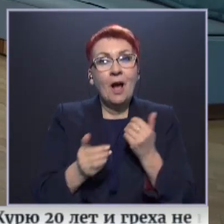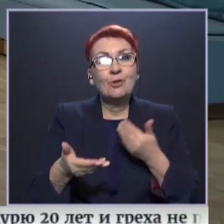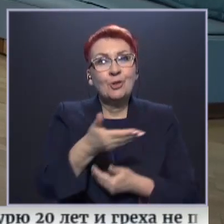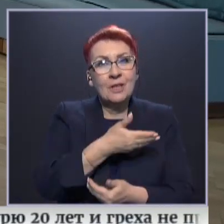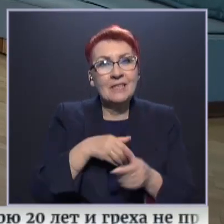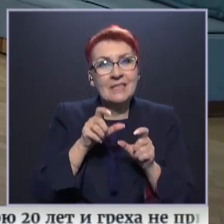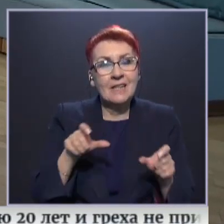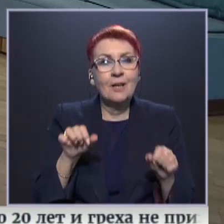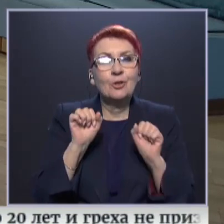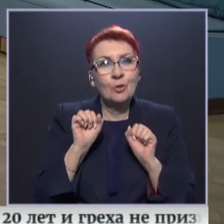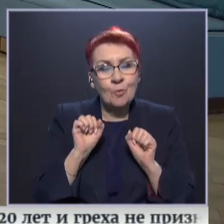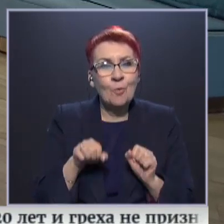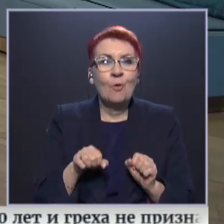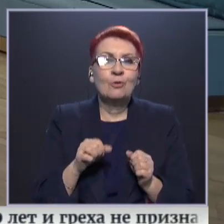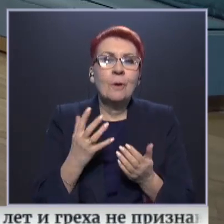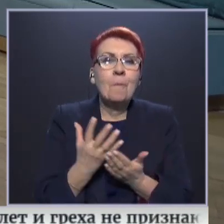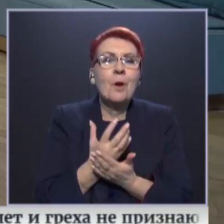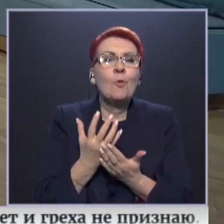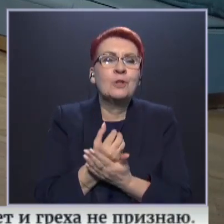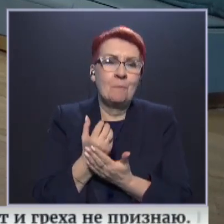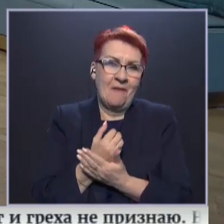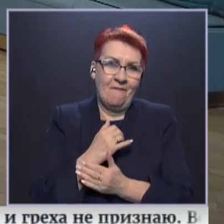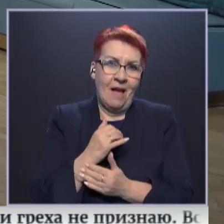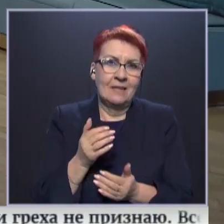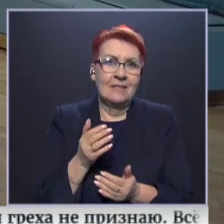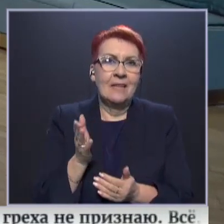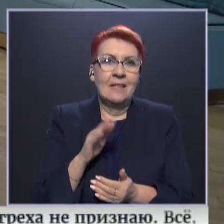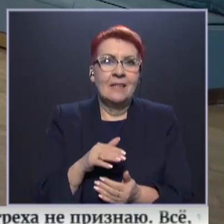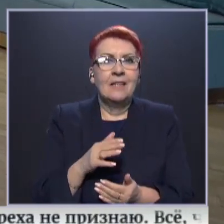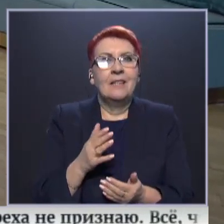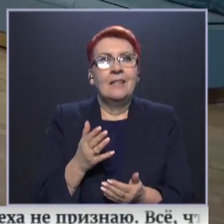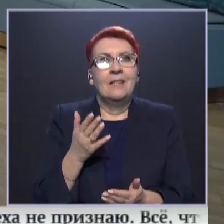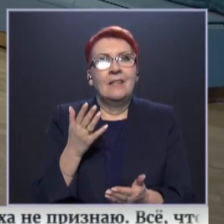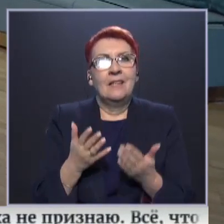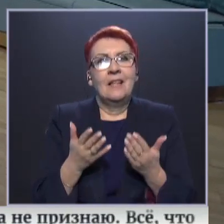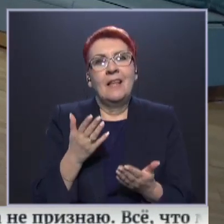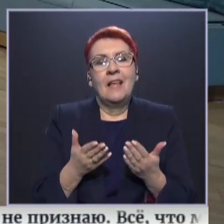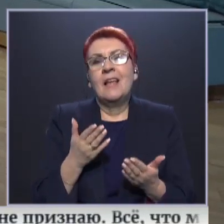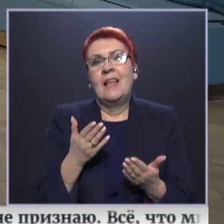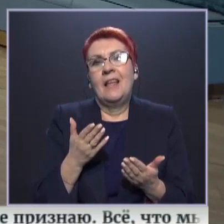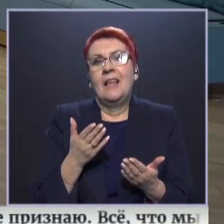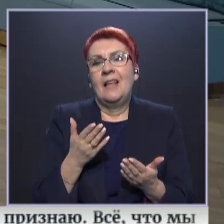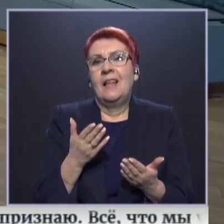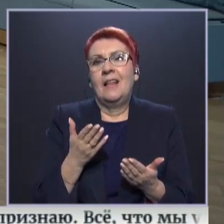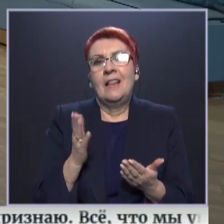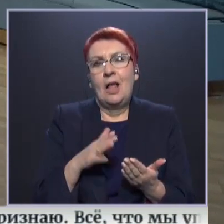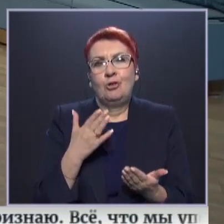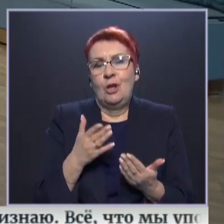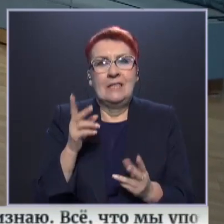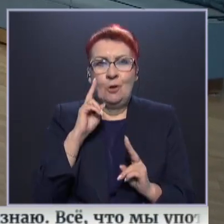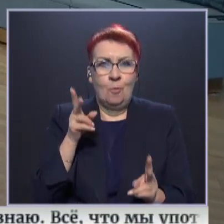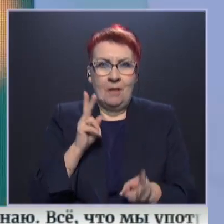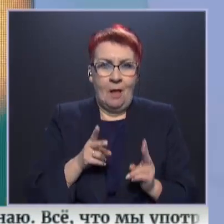может преуспевать, даже если он не властен to prepare meals, готовить себе пищу.